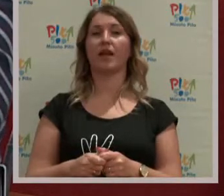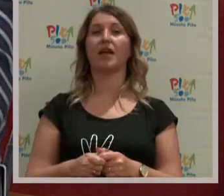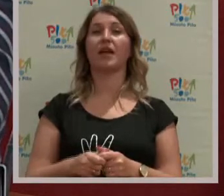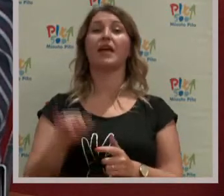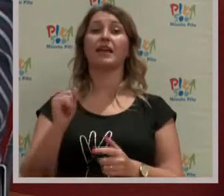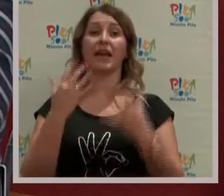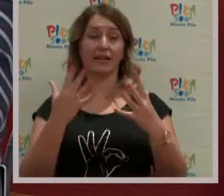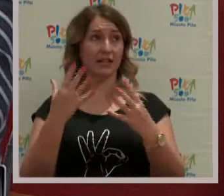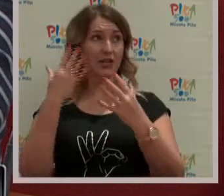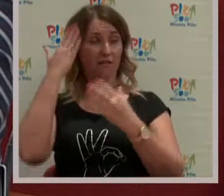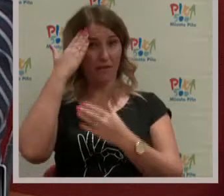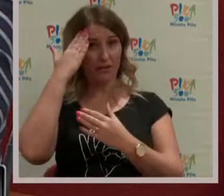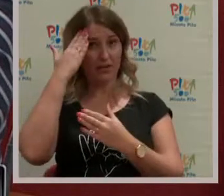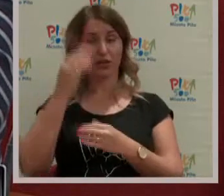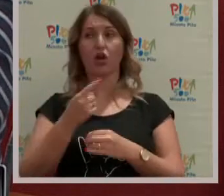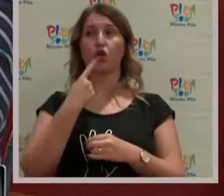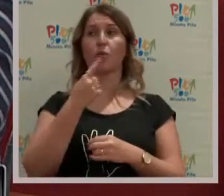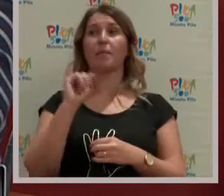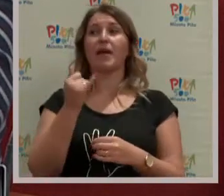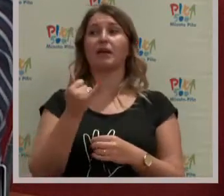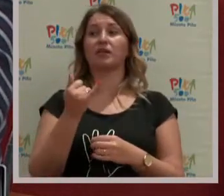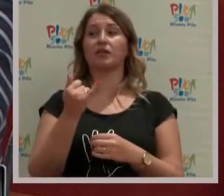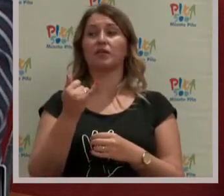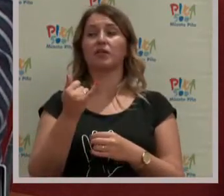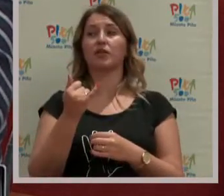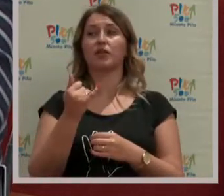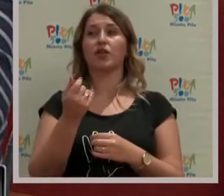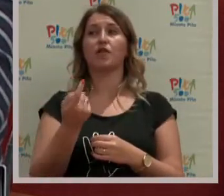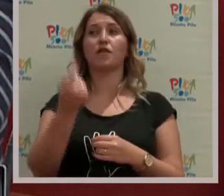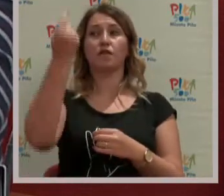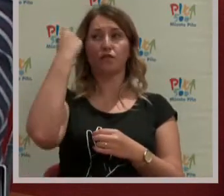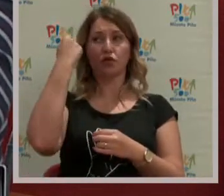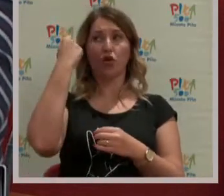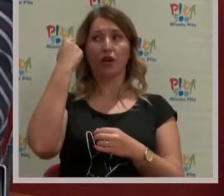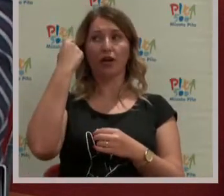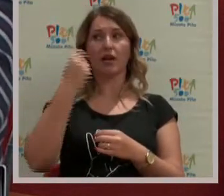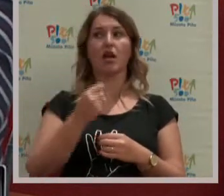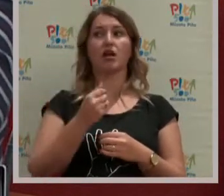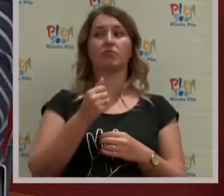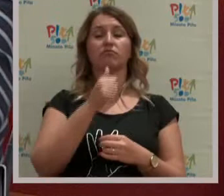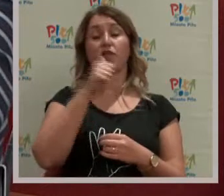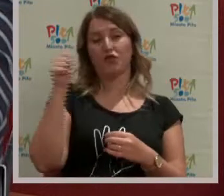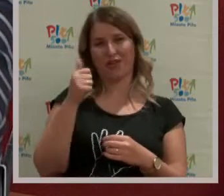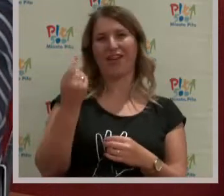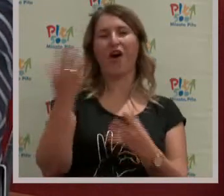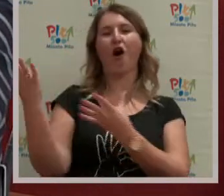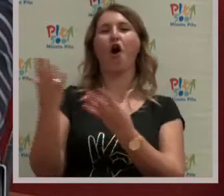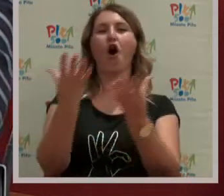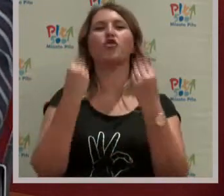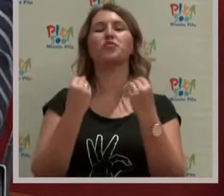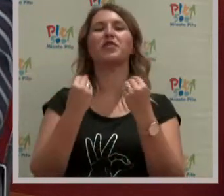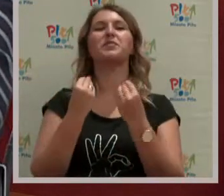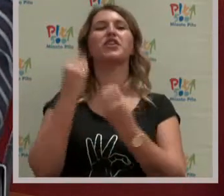powiem mniej więcej jak to wygląda po wczorajszym piśmie i dzisiejszym właściwie informacji z Urzędu Wojewódzkiego